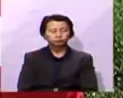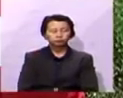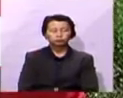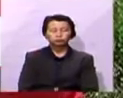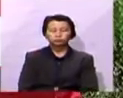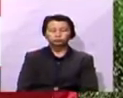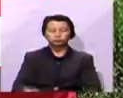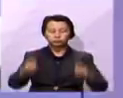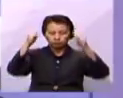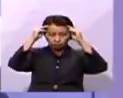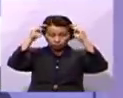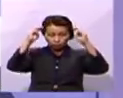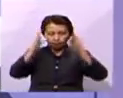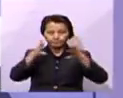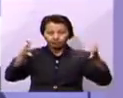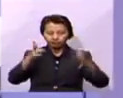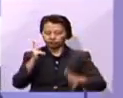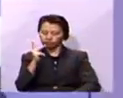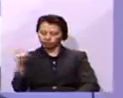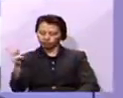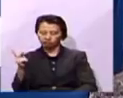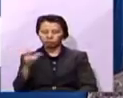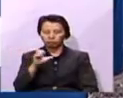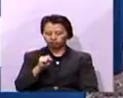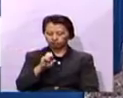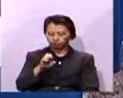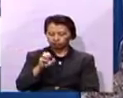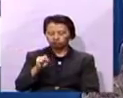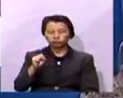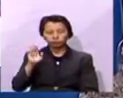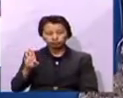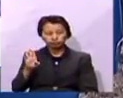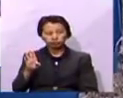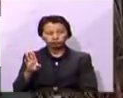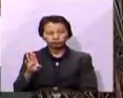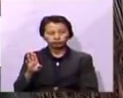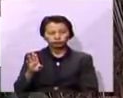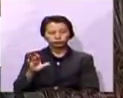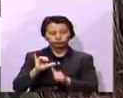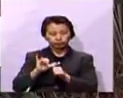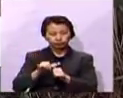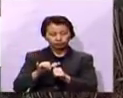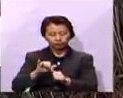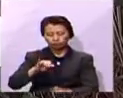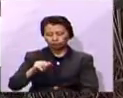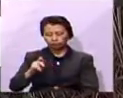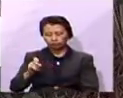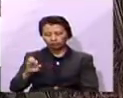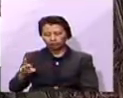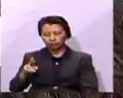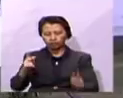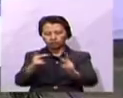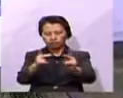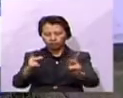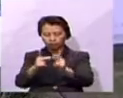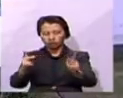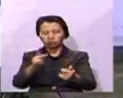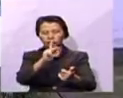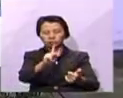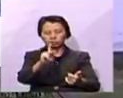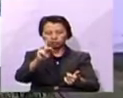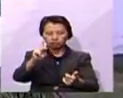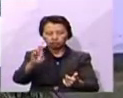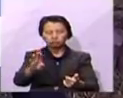Menurut pengurus besar kanan pengurusan aset SESB, Insinyur Muhammad Yaakob Jaafar, kawasan-kawasan berkenaan ialah Kota